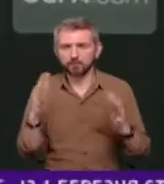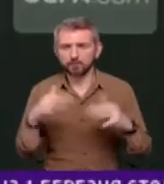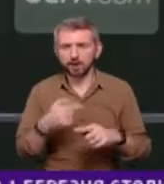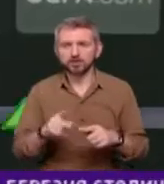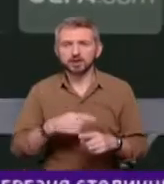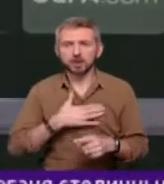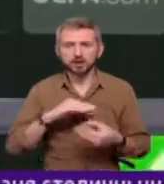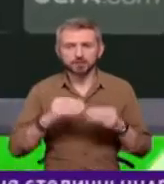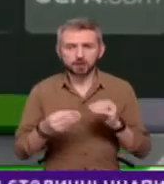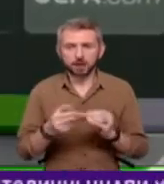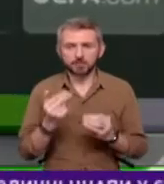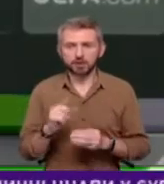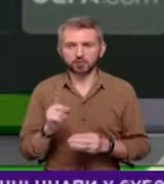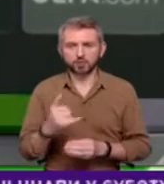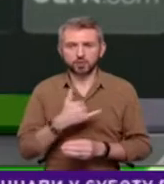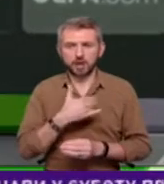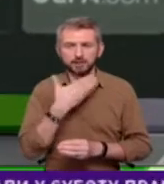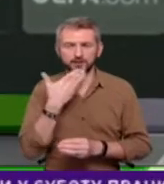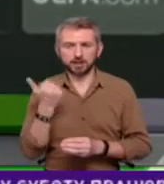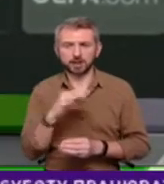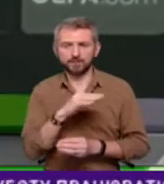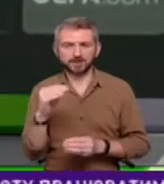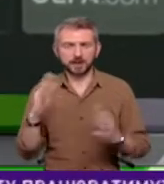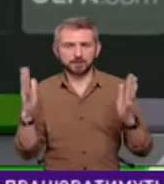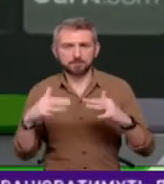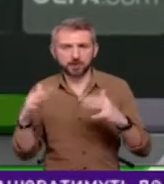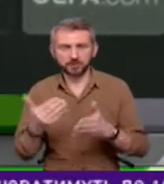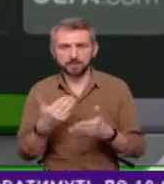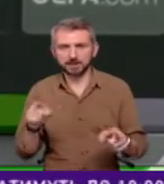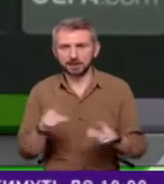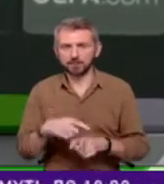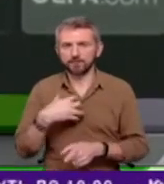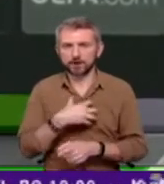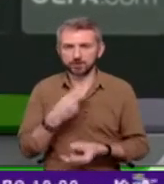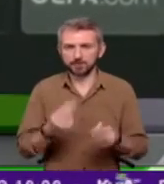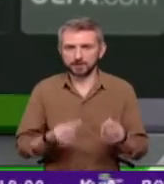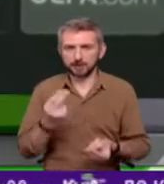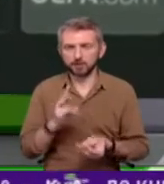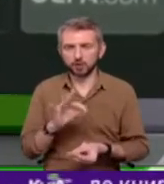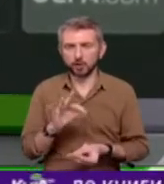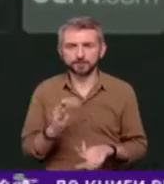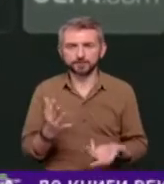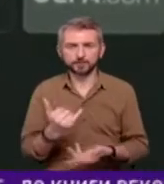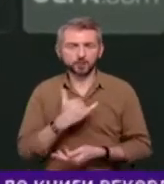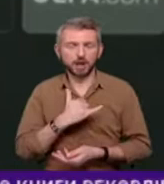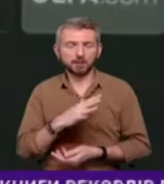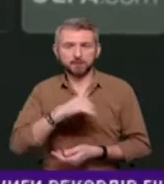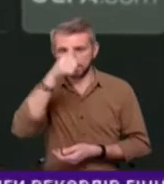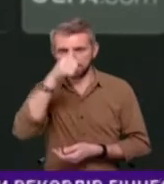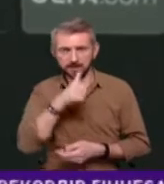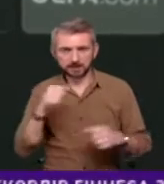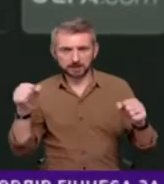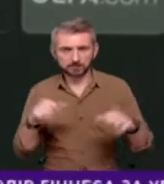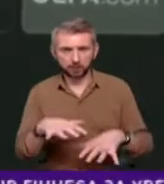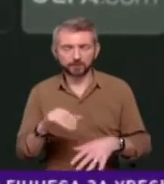наша проблема, да, что у нас нет официальных матчей перед такими важными играми. Но у нас был месяц сборов,